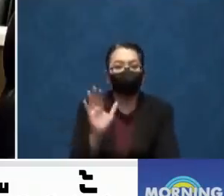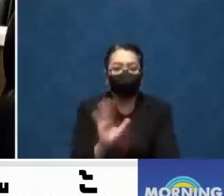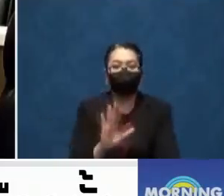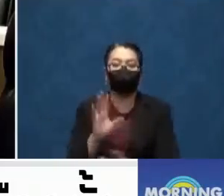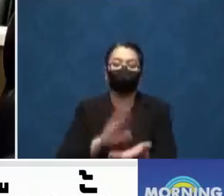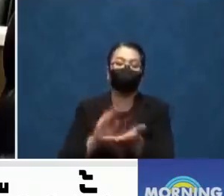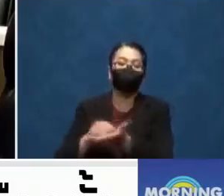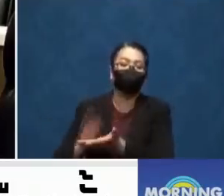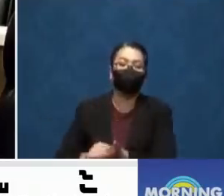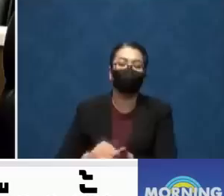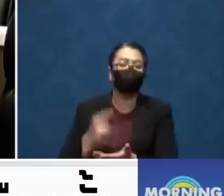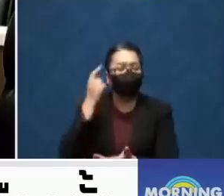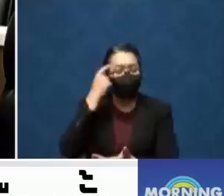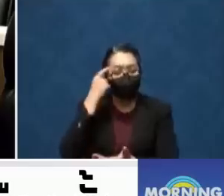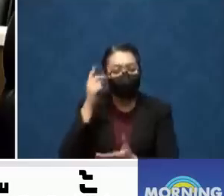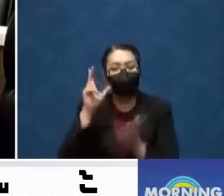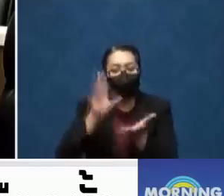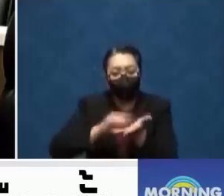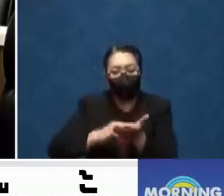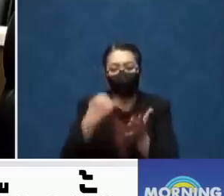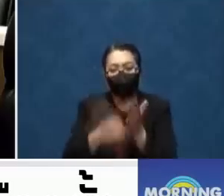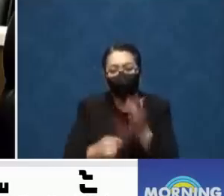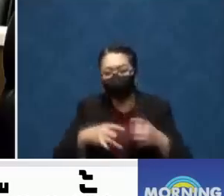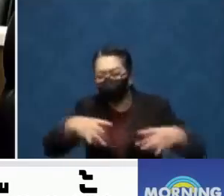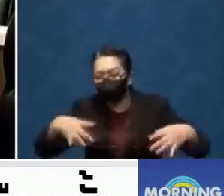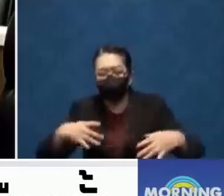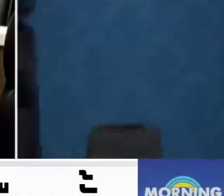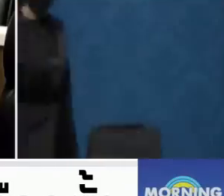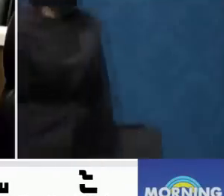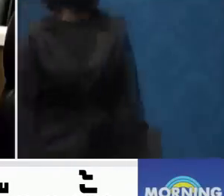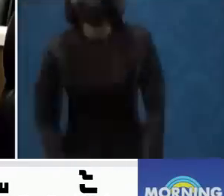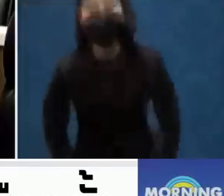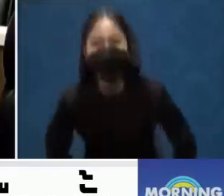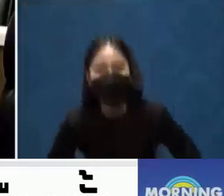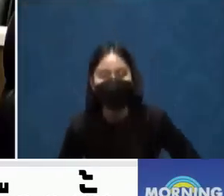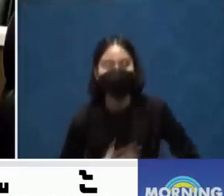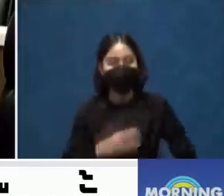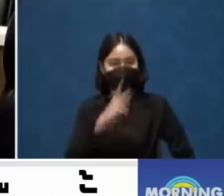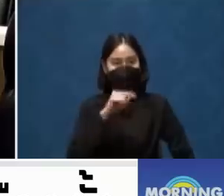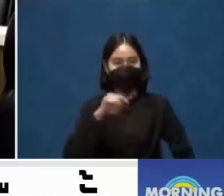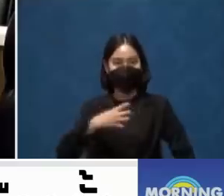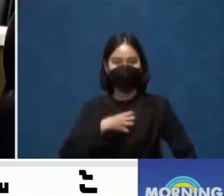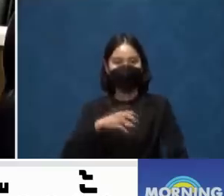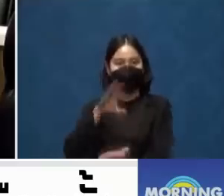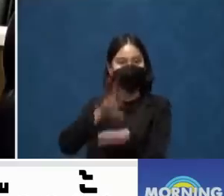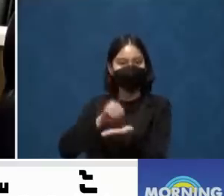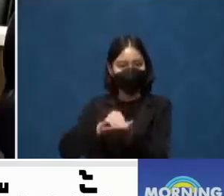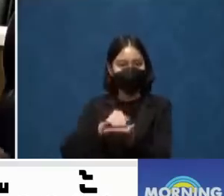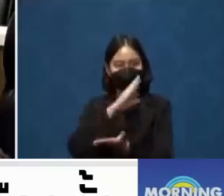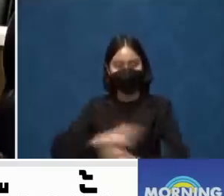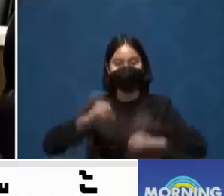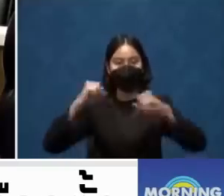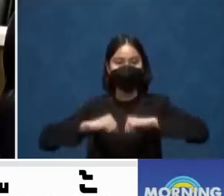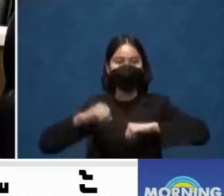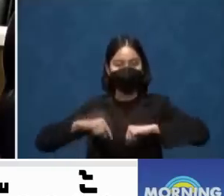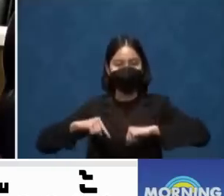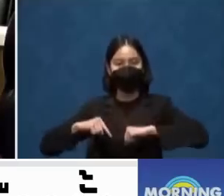ๆทั้งสิ้นที่จะบิดพิ้วไปจากตัวบทบัญญัติแห่งรัฐธรรมนูญและข้อบังคับถ้าท่านประธานยังจะให้ลงมติน